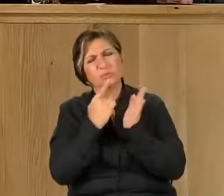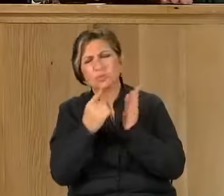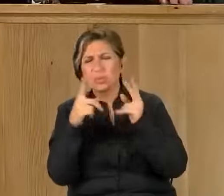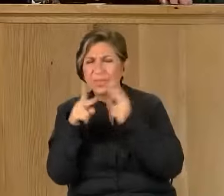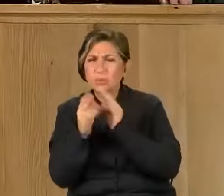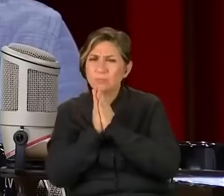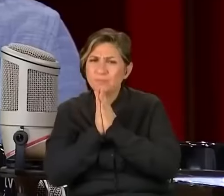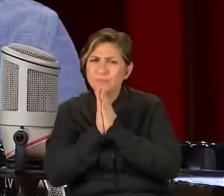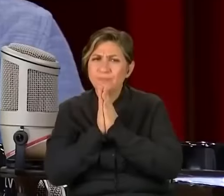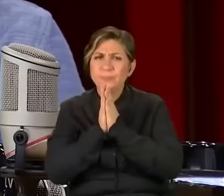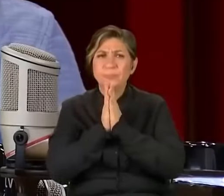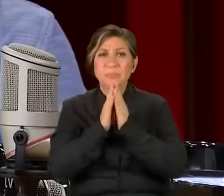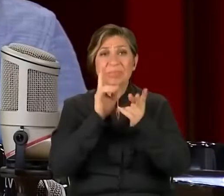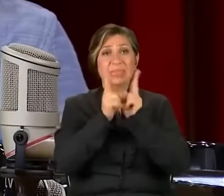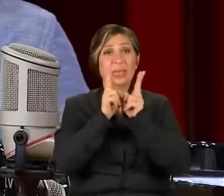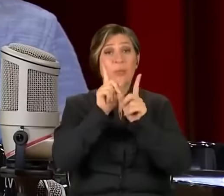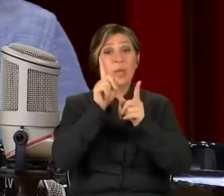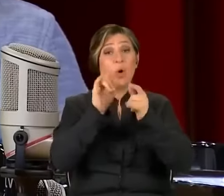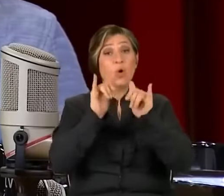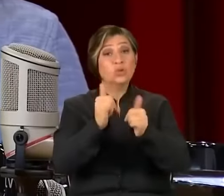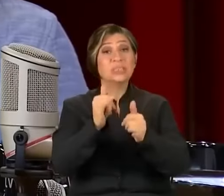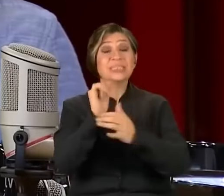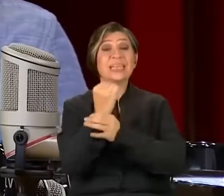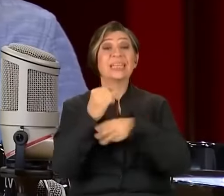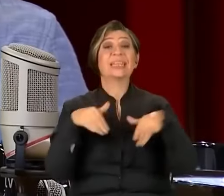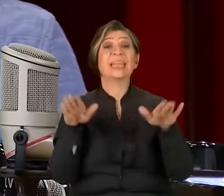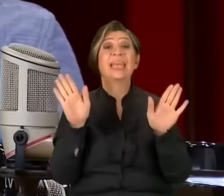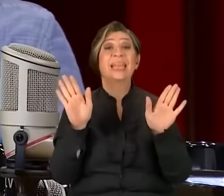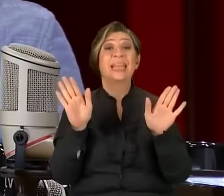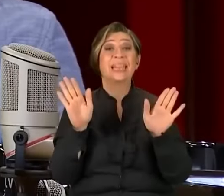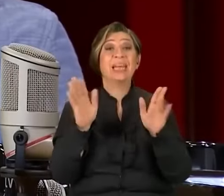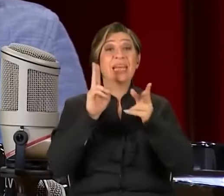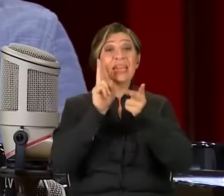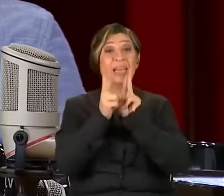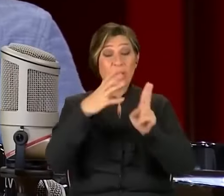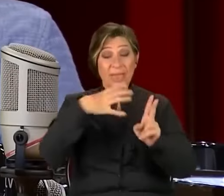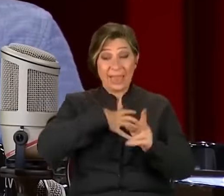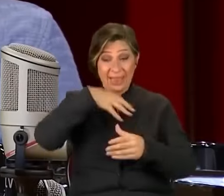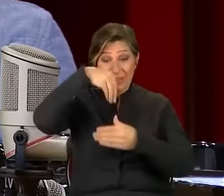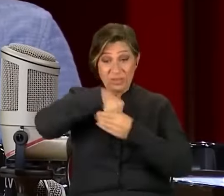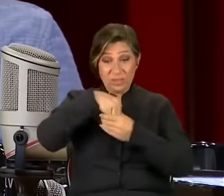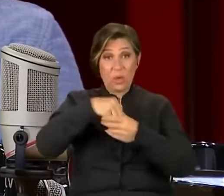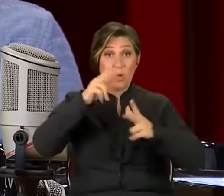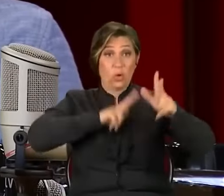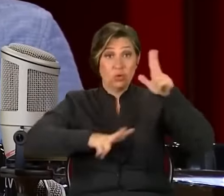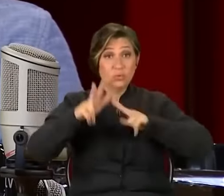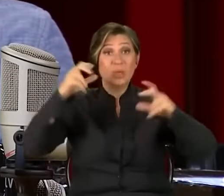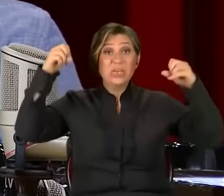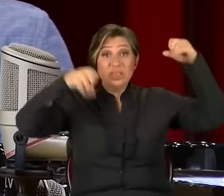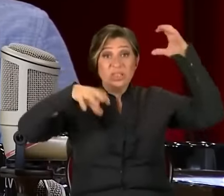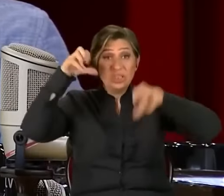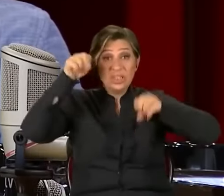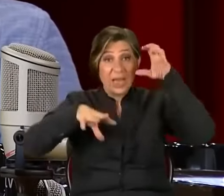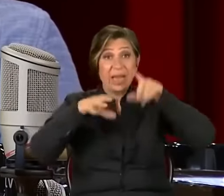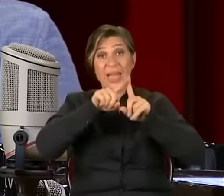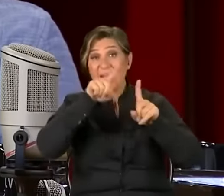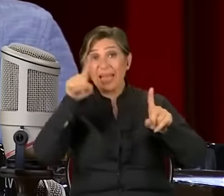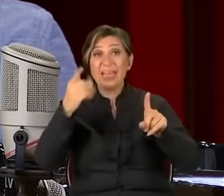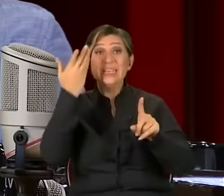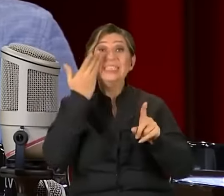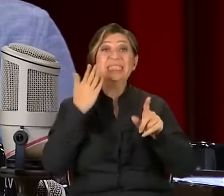kesiyorum. Tiyatro bir oyunculuk sanatı değildir aslında. Tiyatro kendi içerisinde kostümünden ışığına